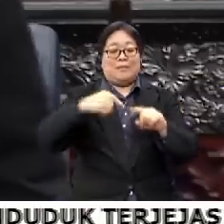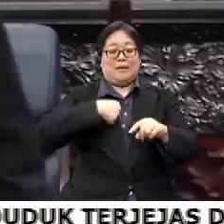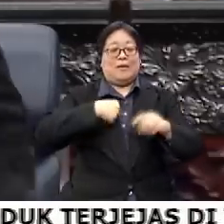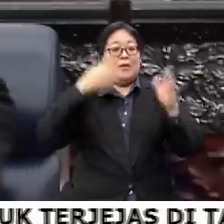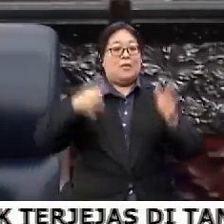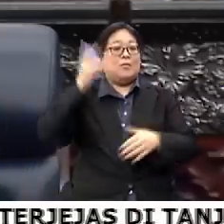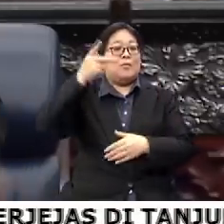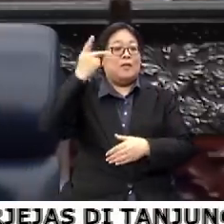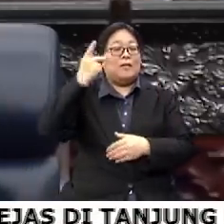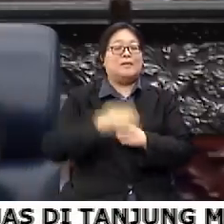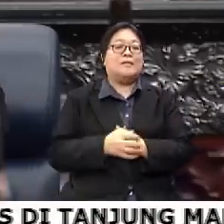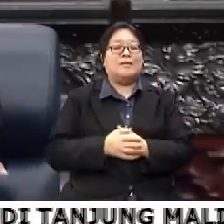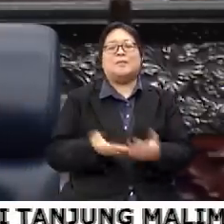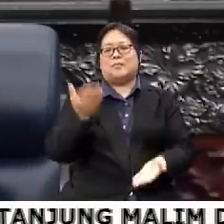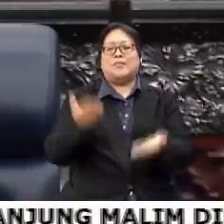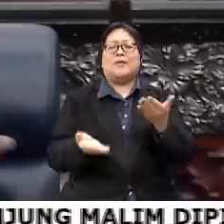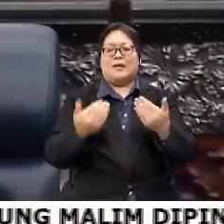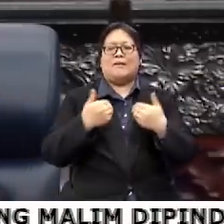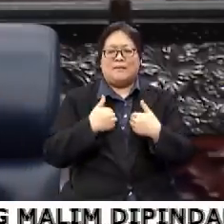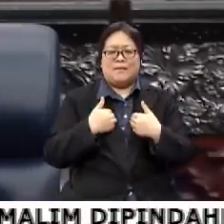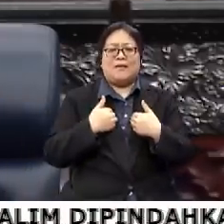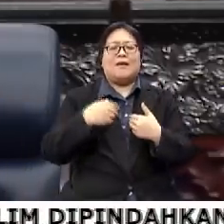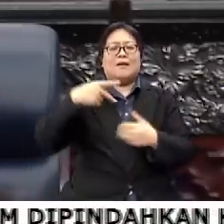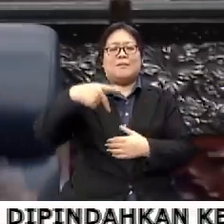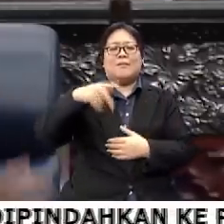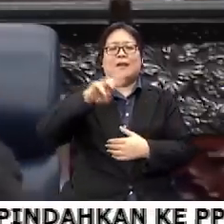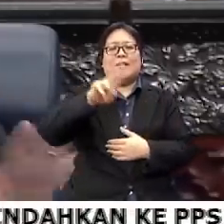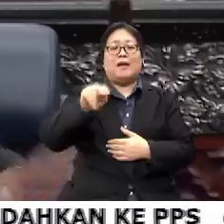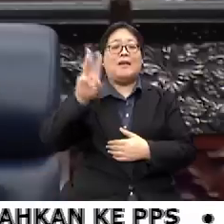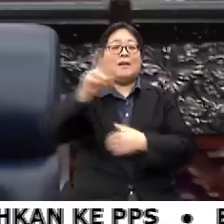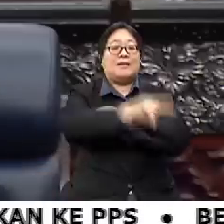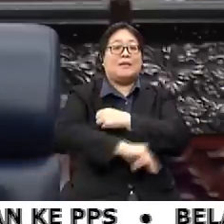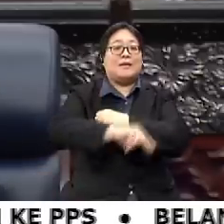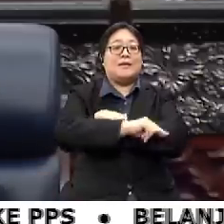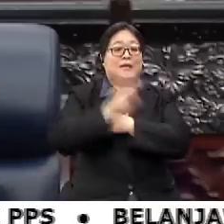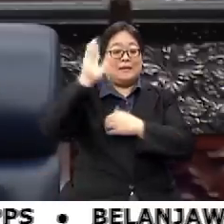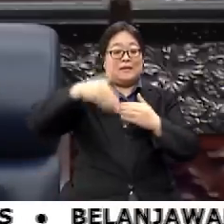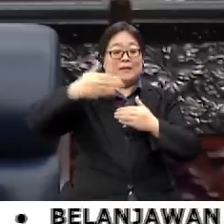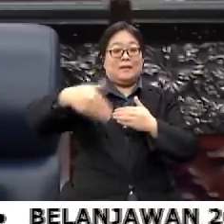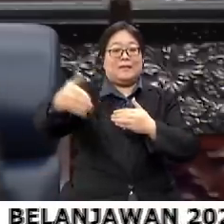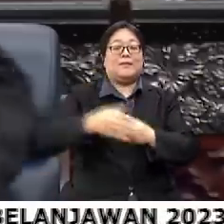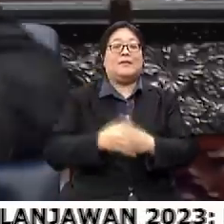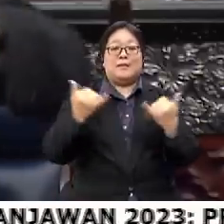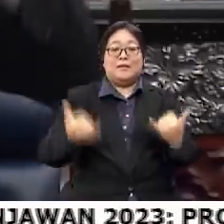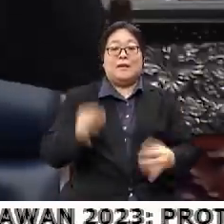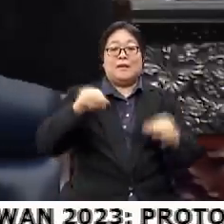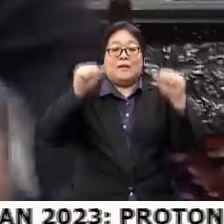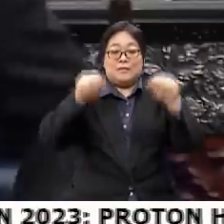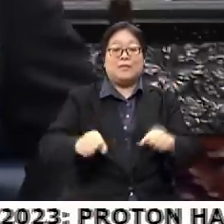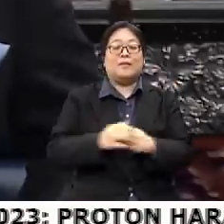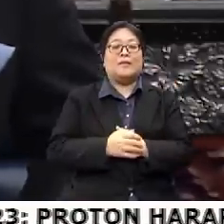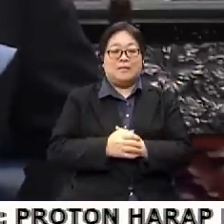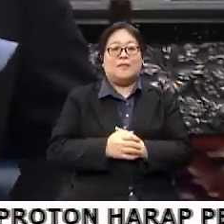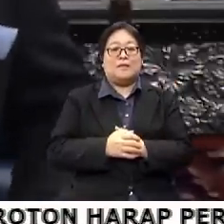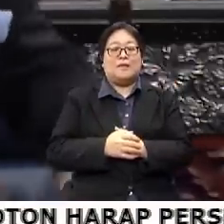politik. Mungkin ialah kerana ada PRN 6 buah negeri yang kita akan hadapi. Sekarang ini kalau boleh, dia